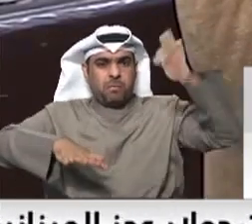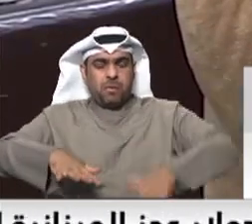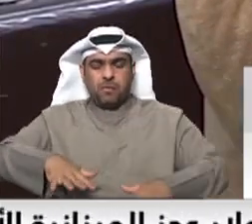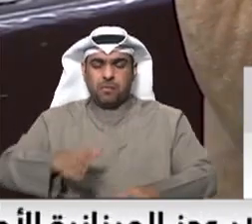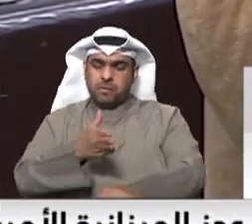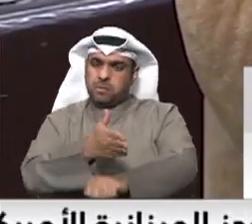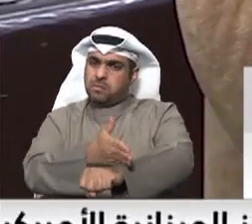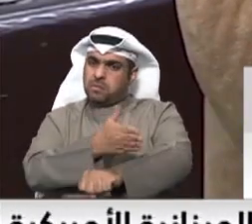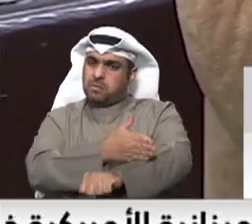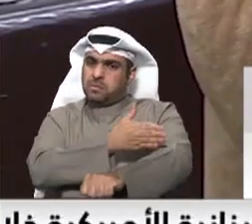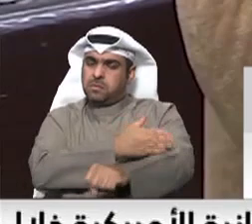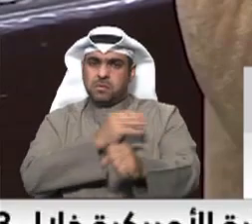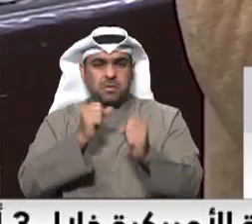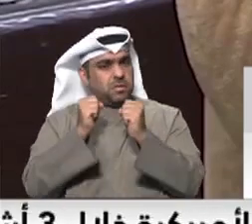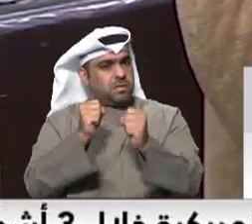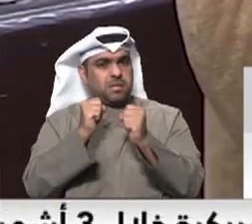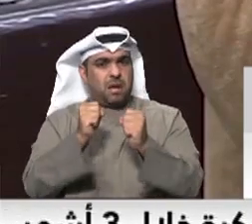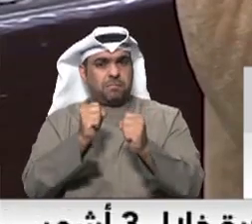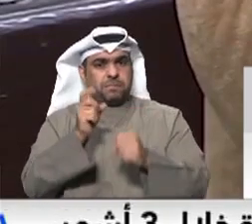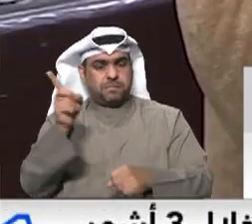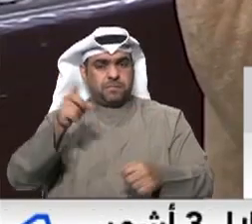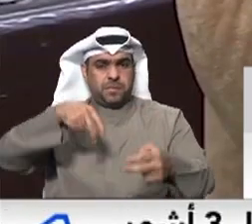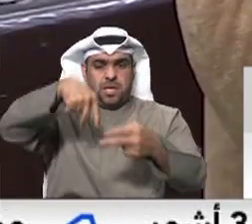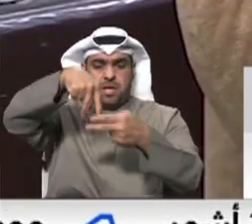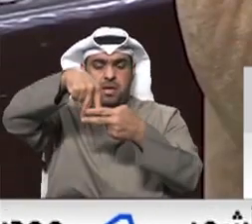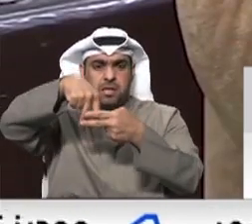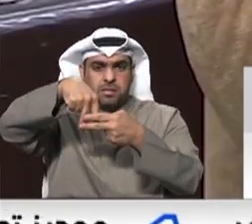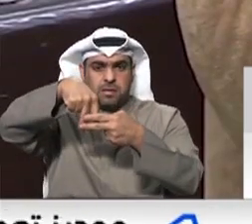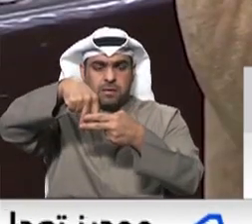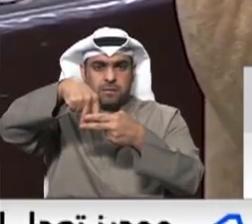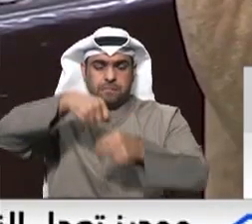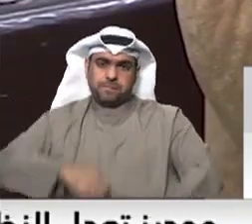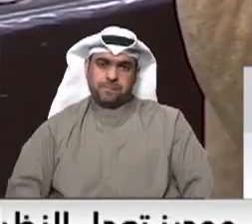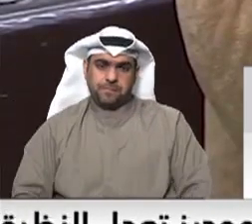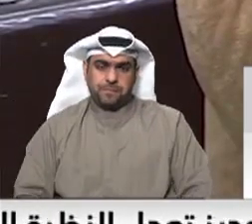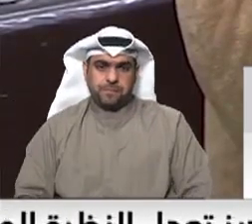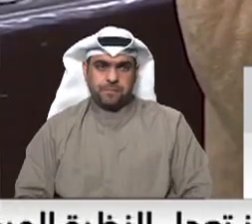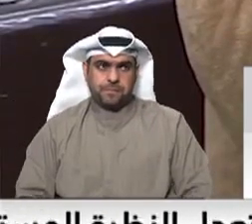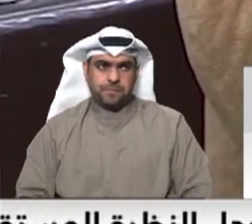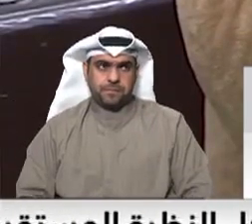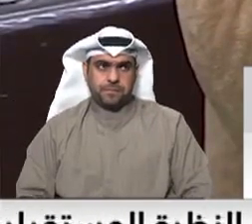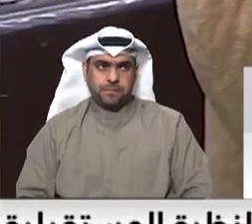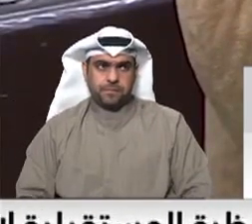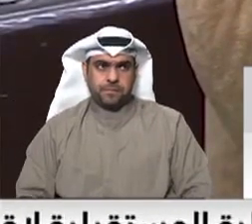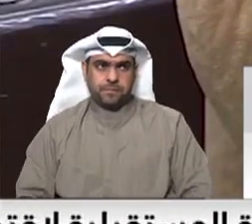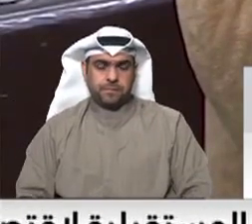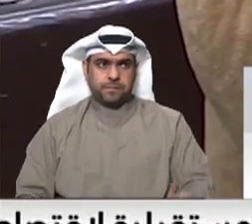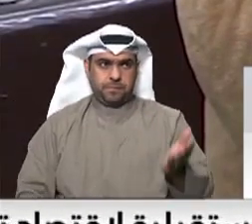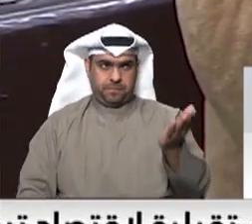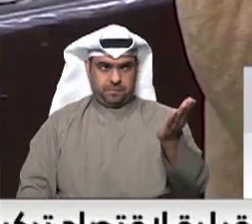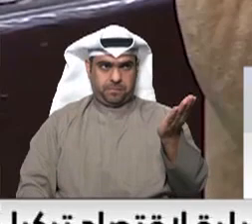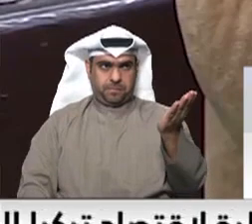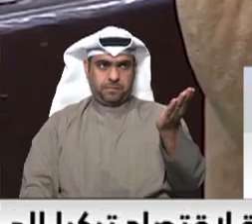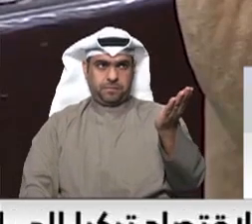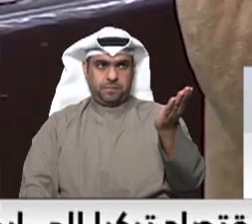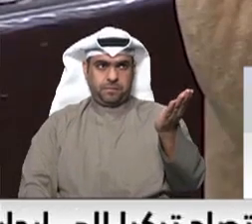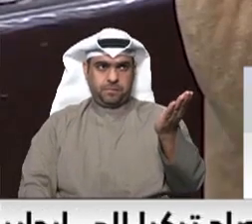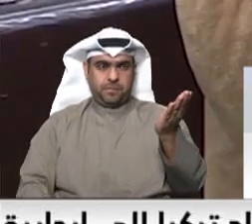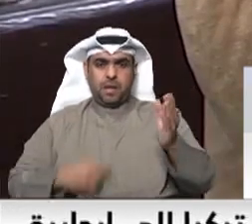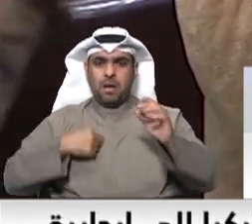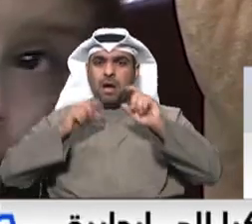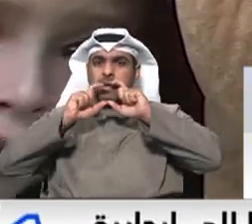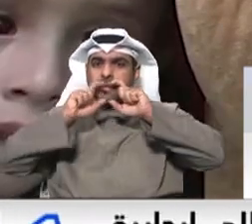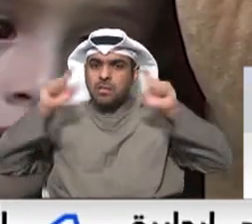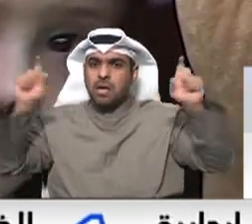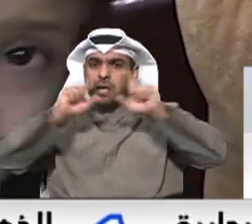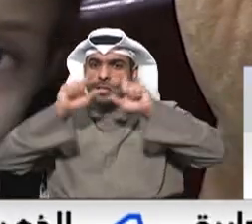والتسريحة والإغراض والخزام كله مكوم جوا حوالي، ما فيش عندي هذا. صرت أزعق، ما شفت إلا